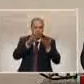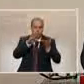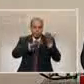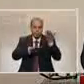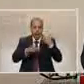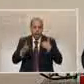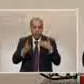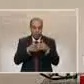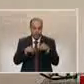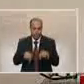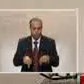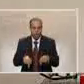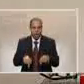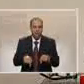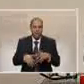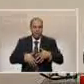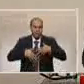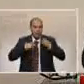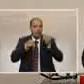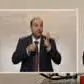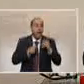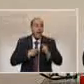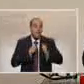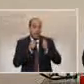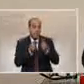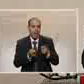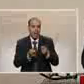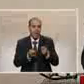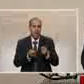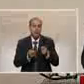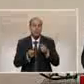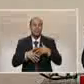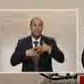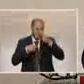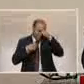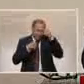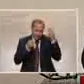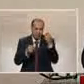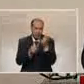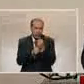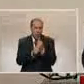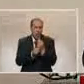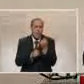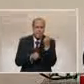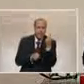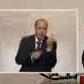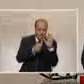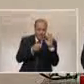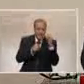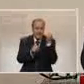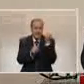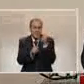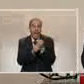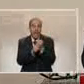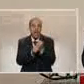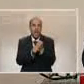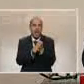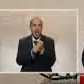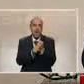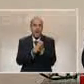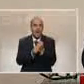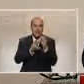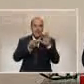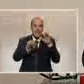وصلناه هذه تضحيات شعب تضحيات كبيره تضحيات عمرها 160 عام منهم